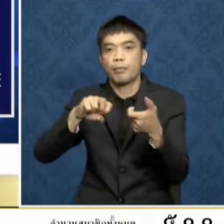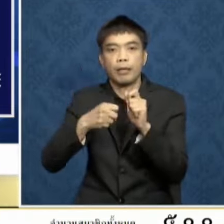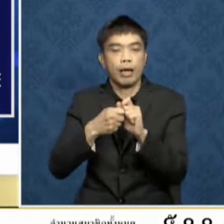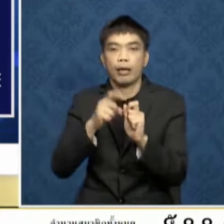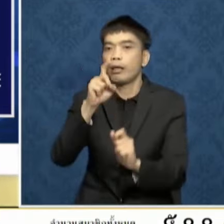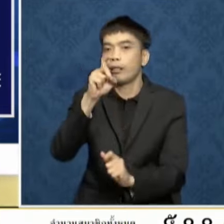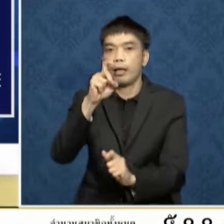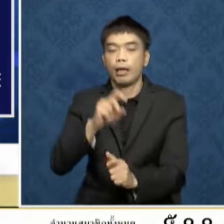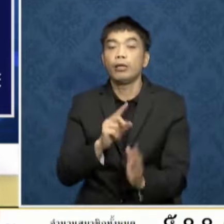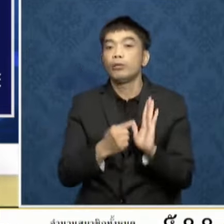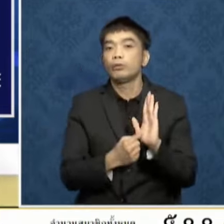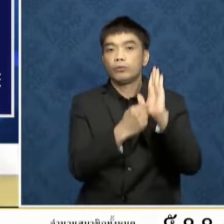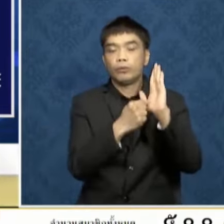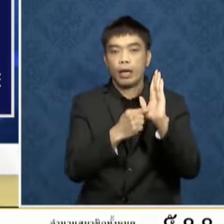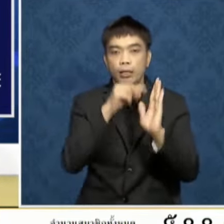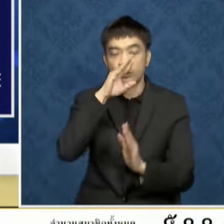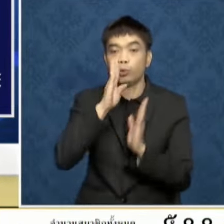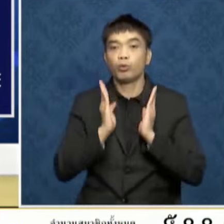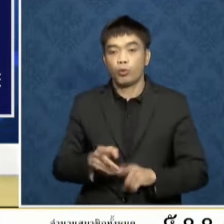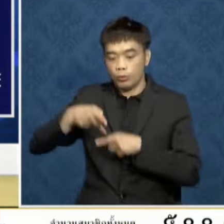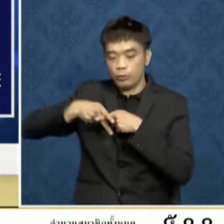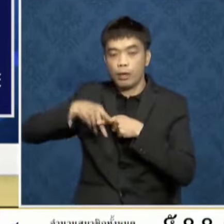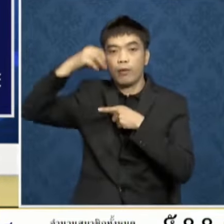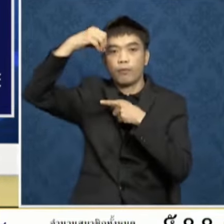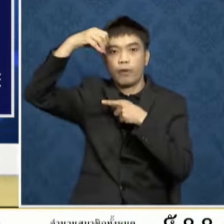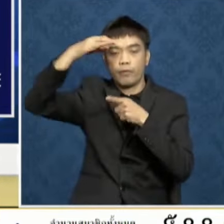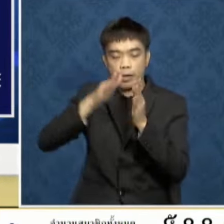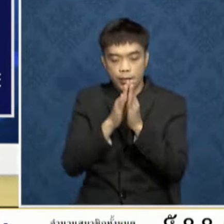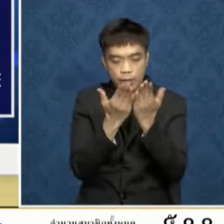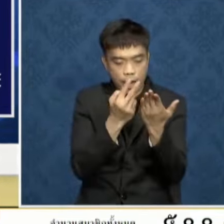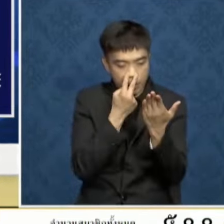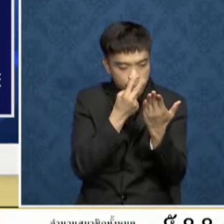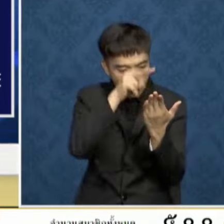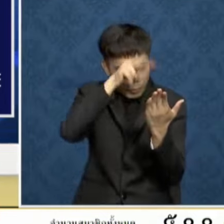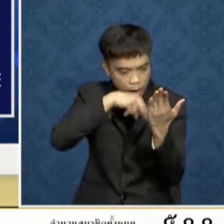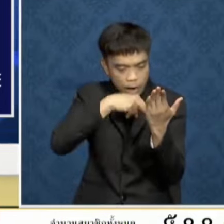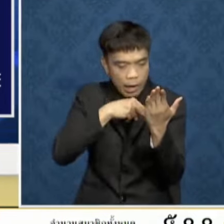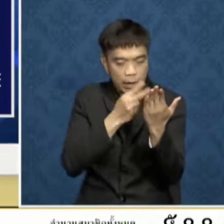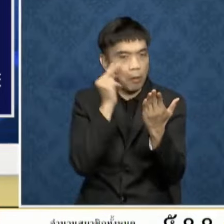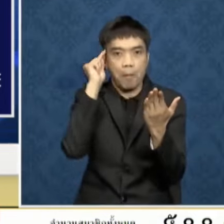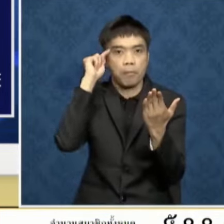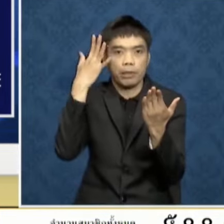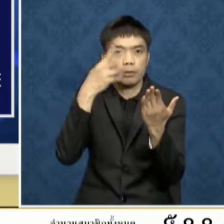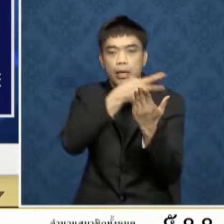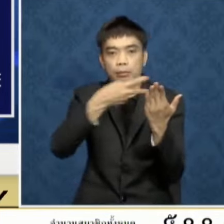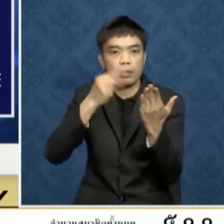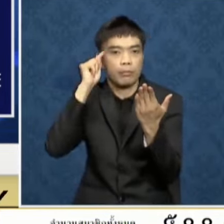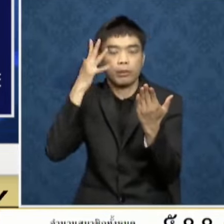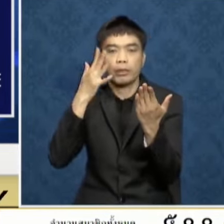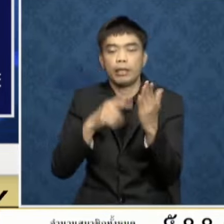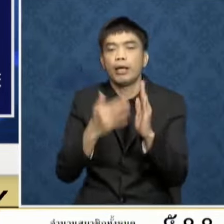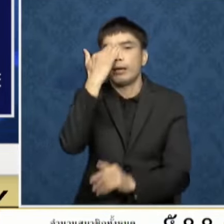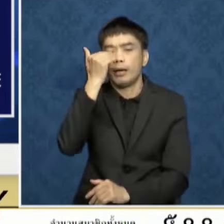ฟ้าจะอ่านข้อมูคู่มือปฏิบัติงานเขาก็ไม่สามารถที่จะเข้าใจคู่มือนั้นๆได้แล้วทำไม